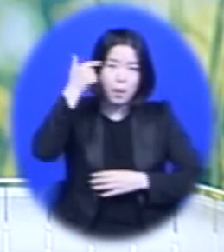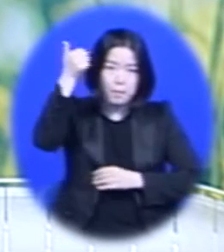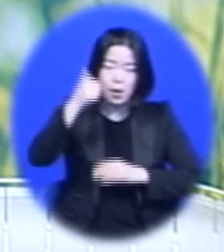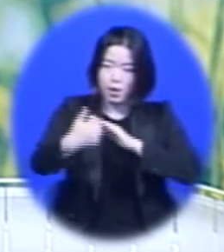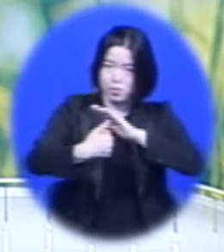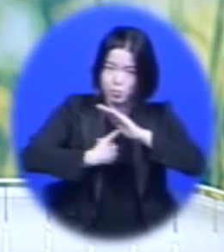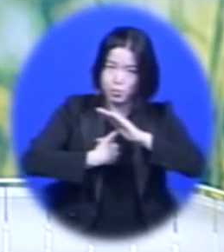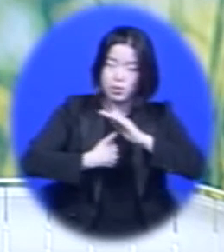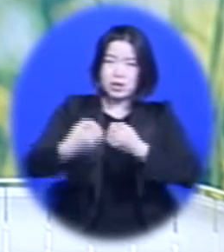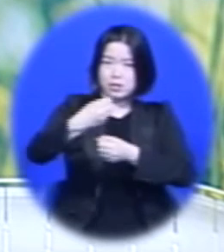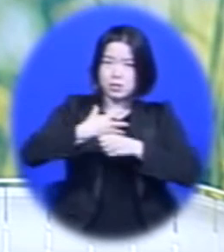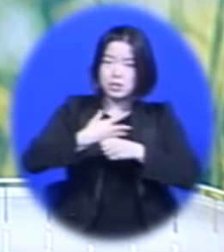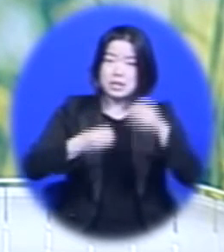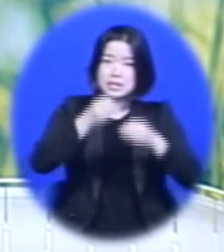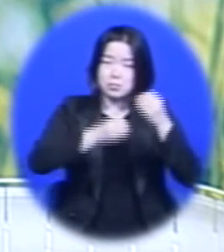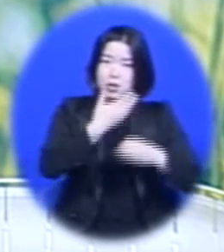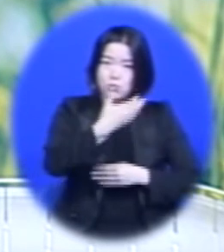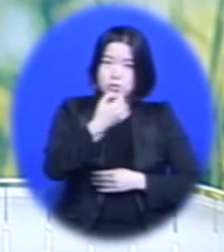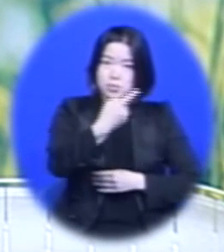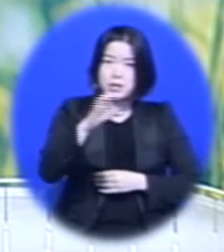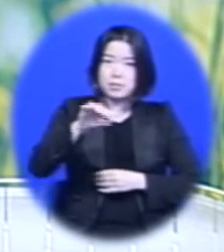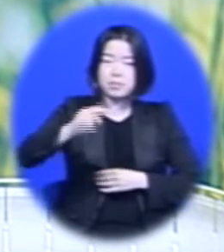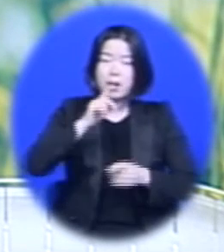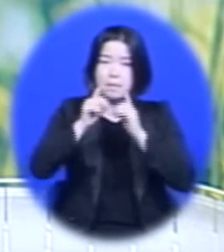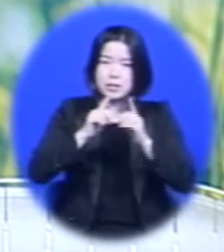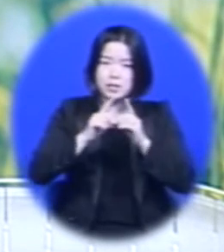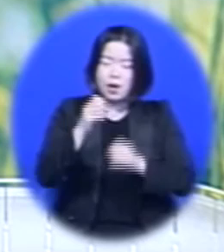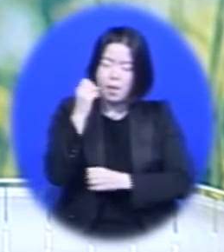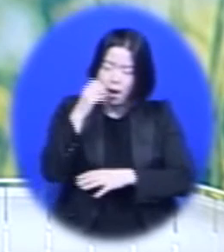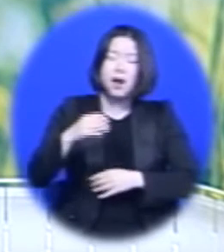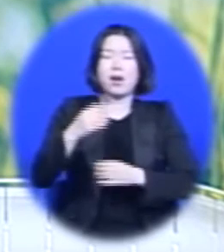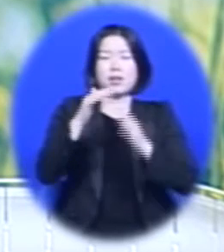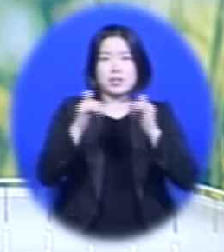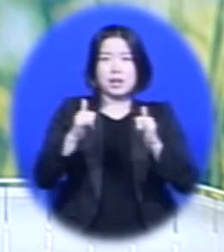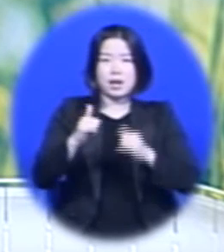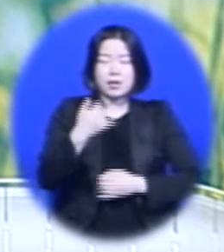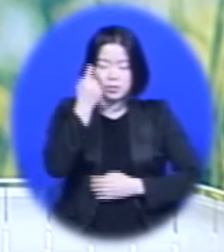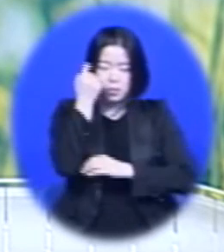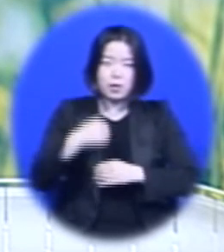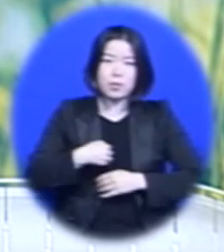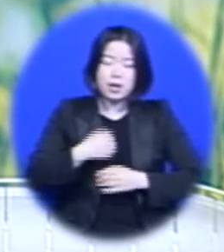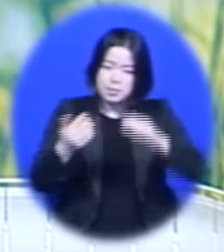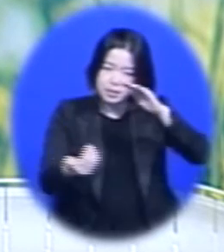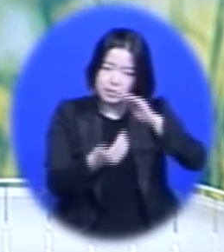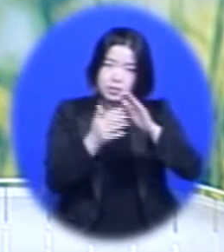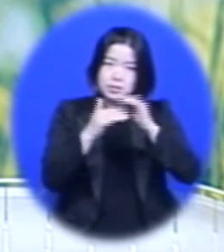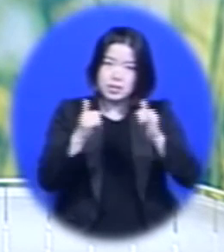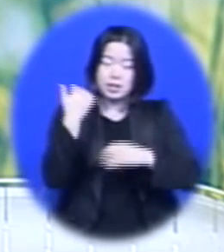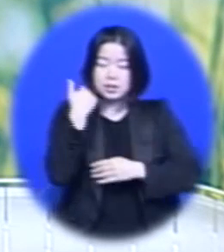중에 전해주신 시편 91편 말씀 지존자의 은밀한 곳에 거주하며 전능자의 그늘 아래 사는